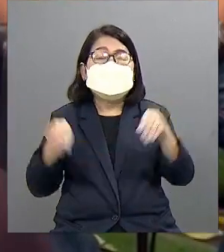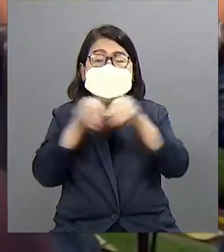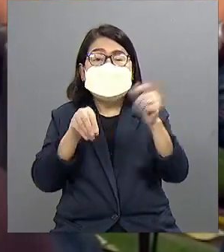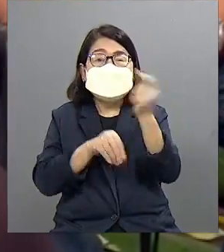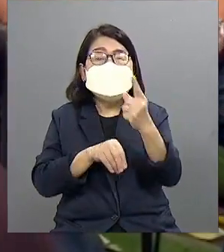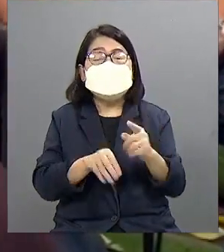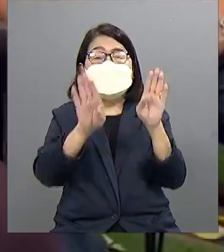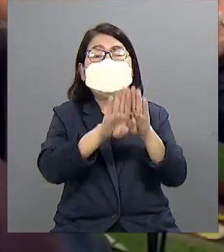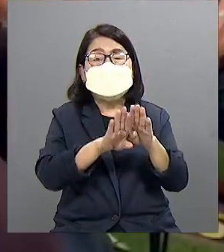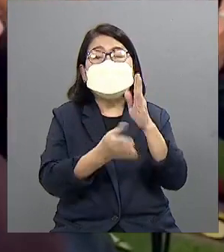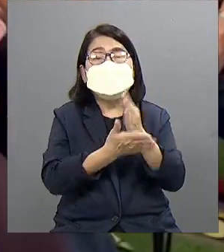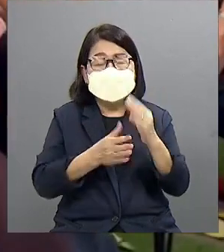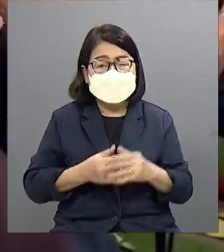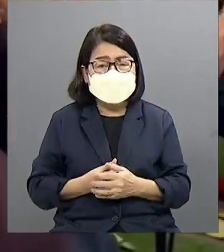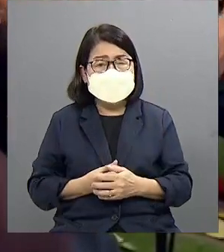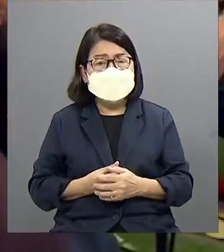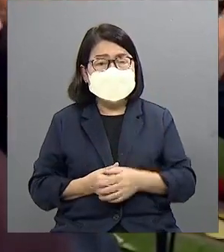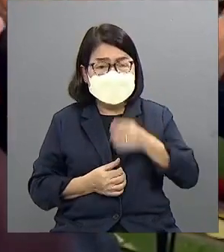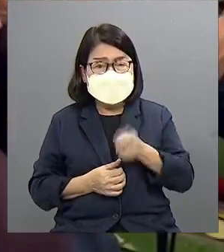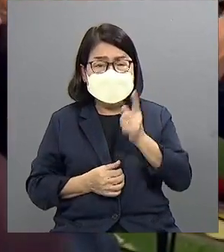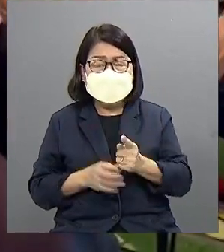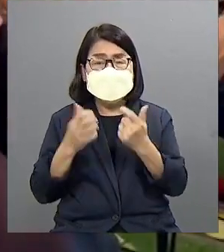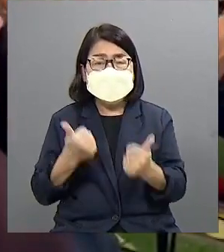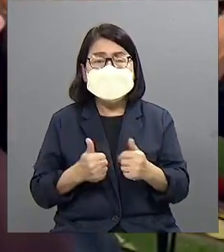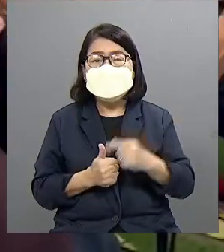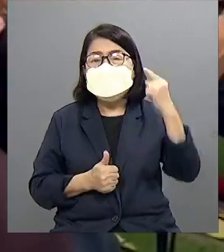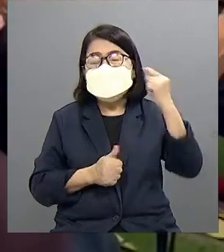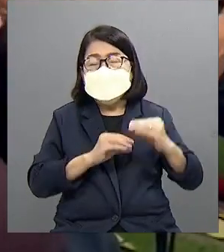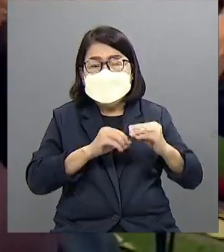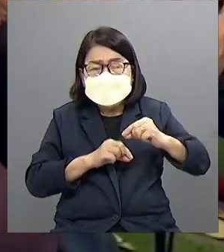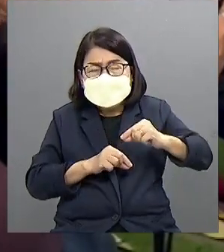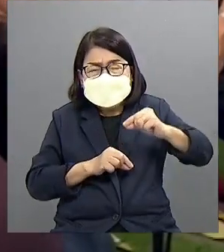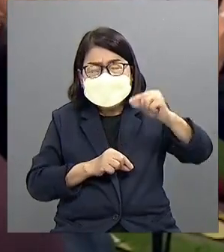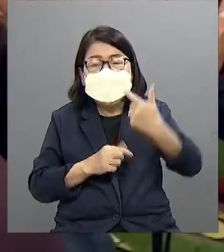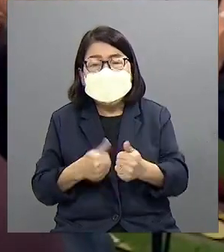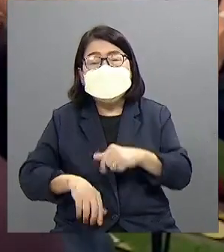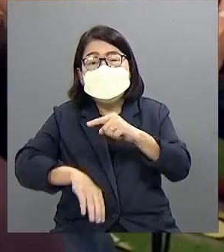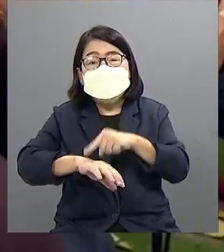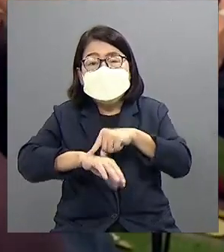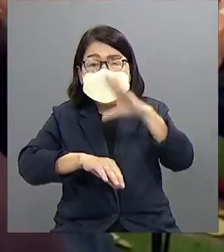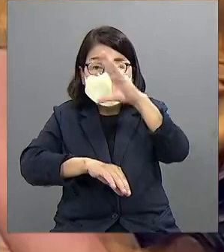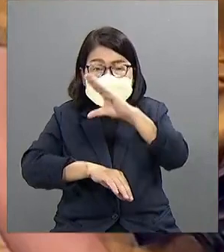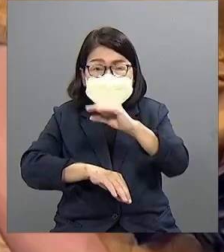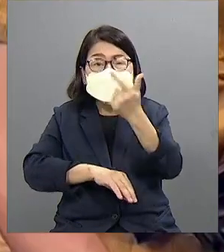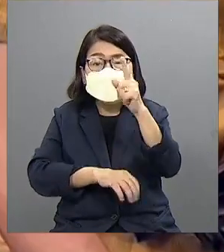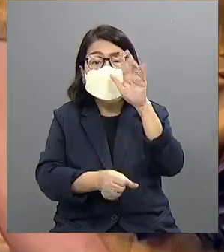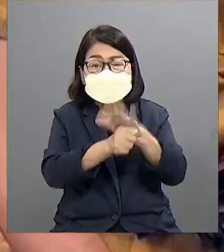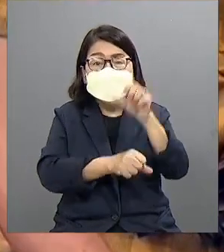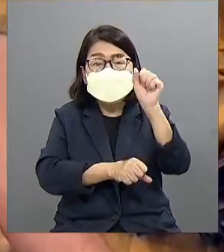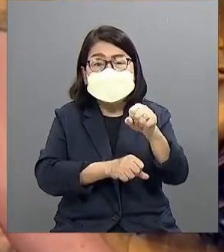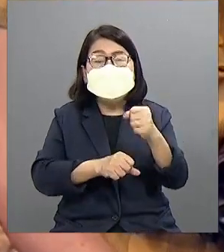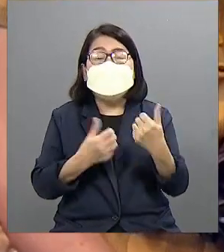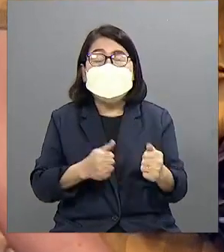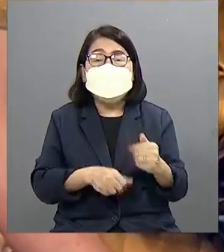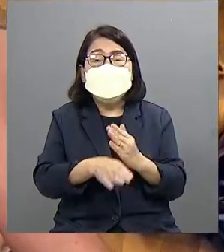แล้วระยะเวลาตอนนี้มันเพิ่มขึ้นด้วยอะค่ะจาก5ทุ่มนี่มันเกินเลยไปถึงเที่ยงคืน ช่วงหลังเนี่ยที่เข